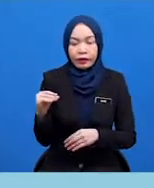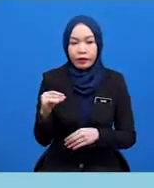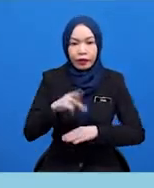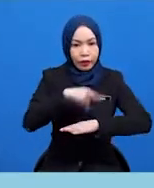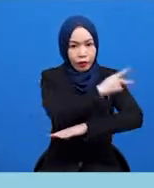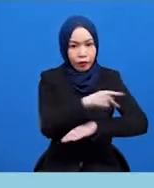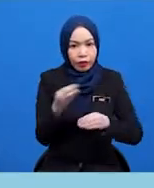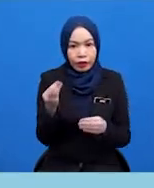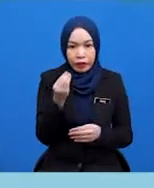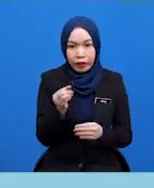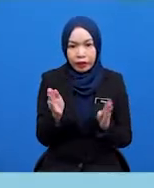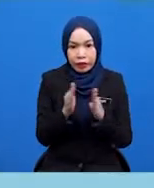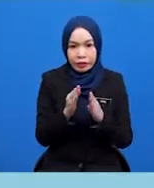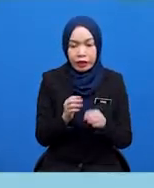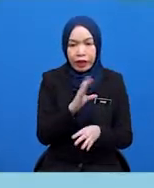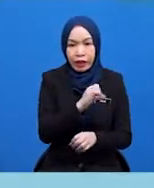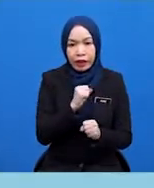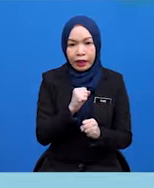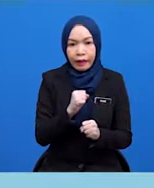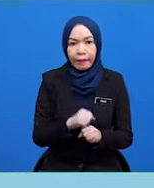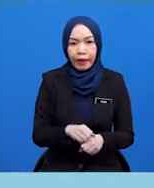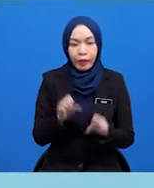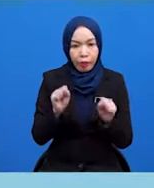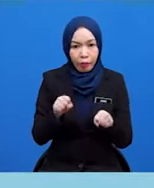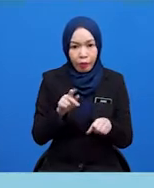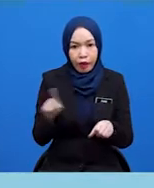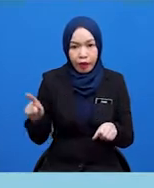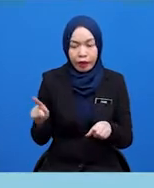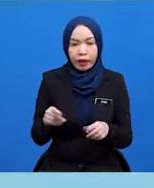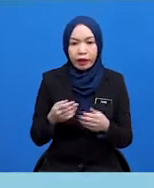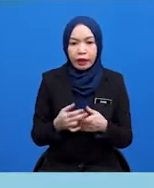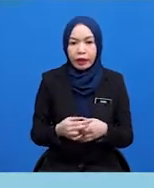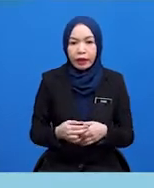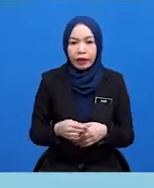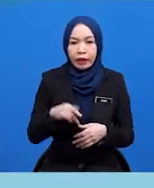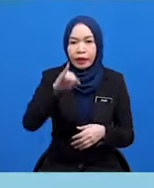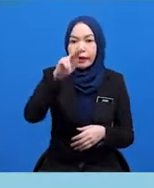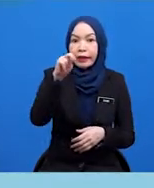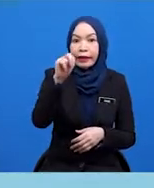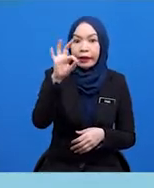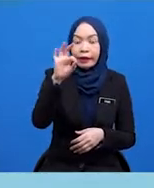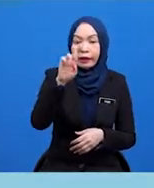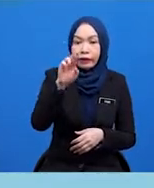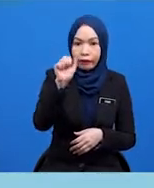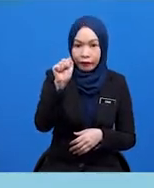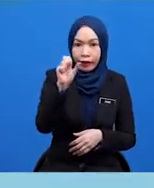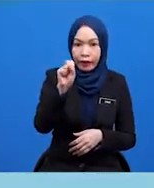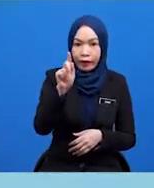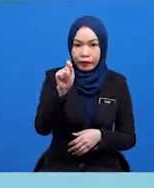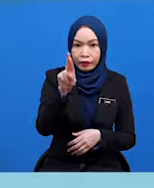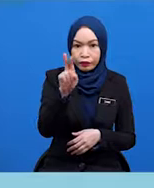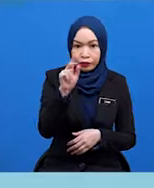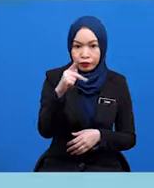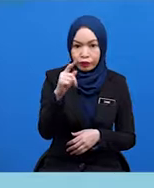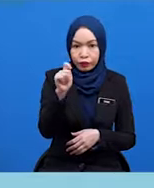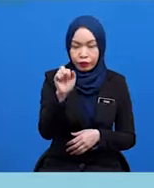membolehkan pembangunan infrastruktur asas berlaku seperti kemudahan jalan raya, bekalan